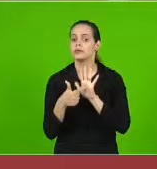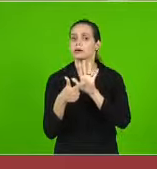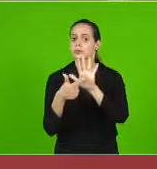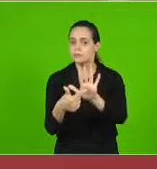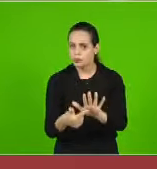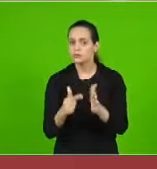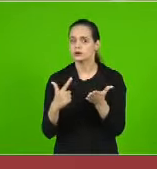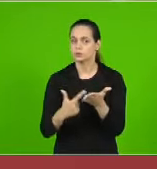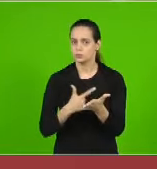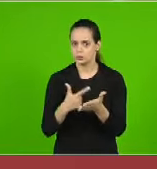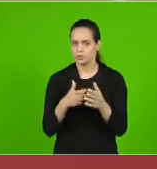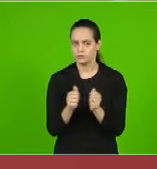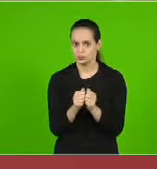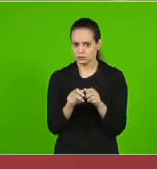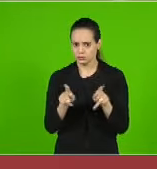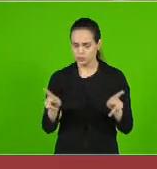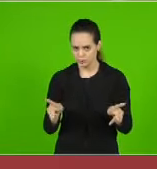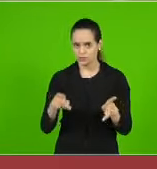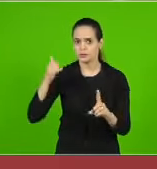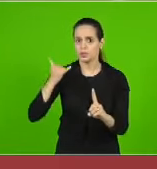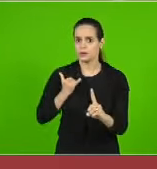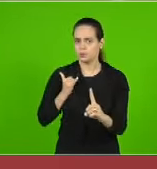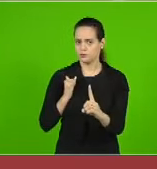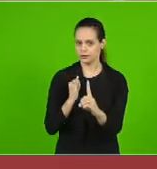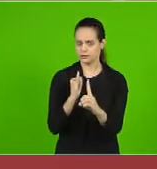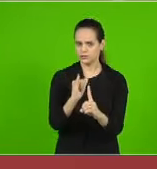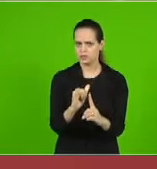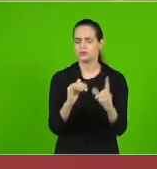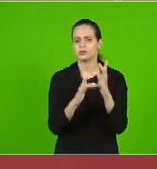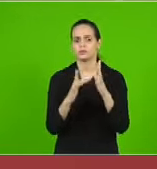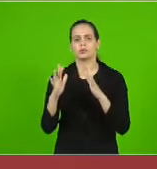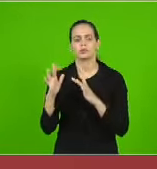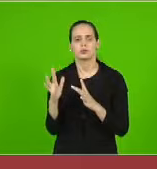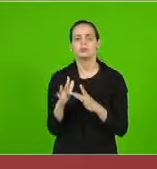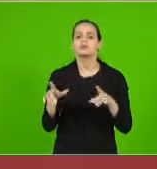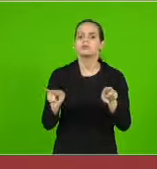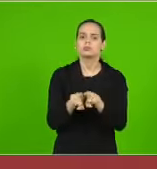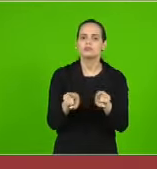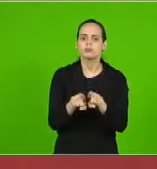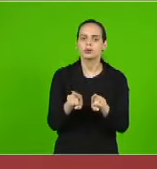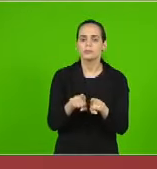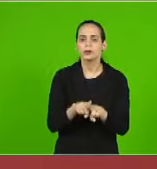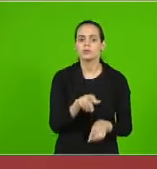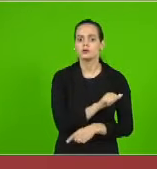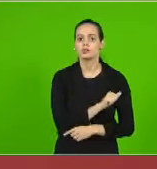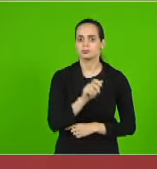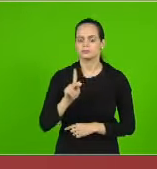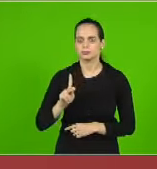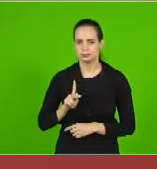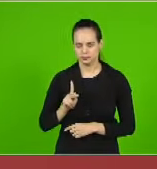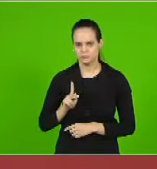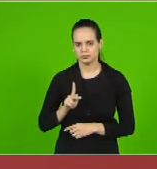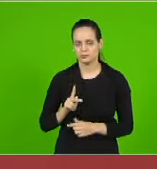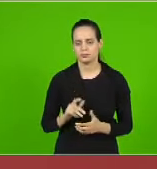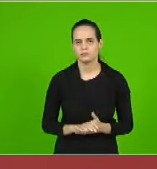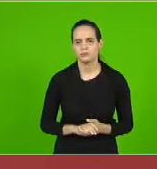упомянутые в книге Откровения и предсказанные Господом Иисусом и апостолами. Итак,